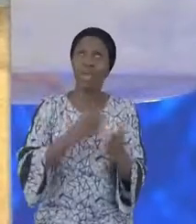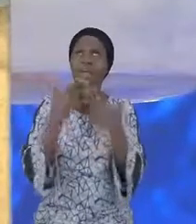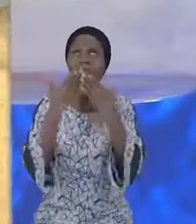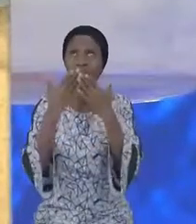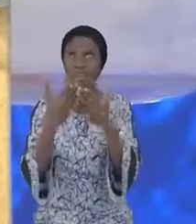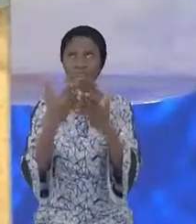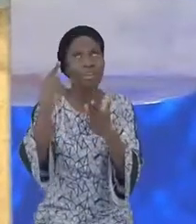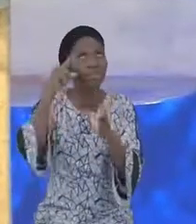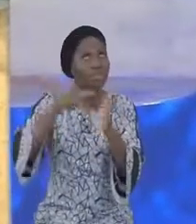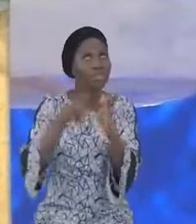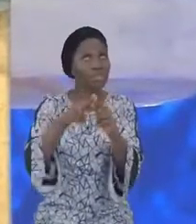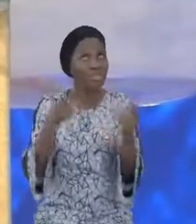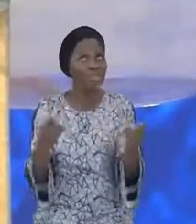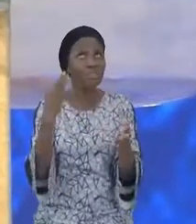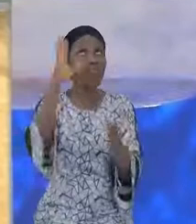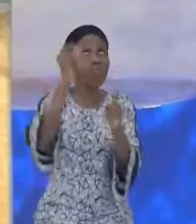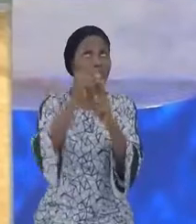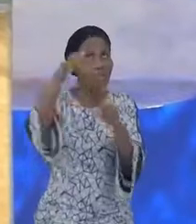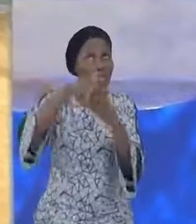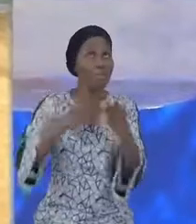parole. Dans ma vie ce jour,